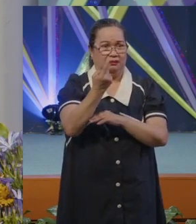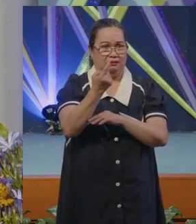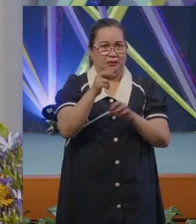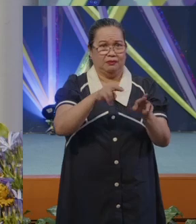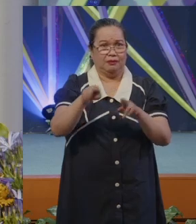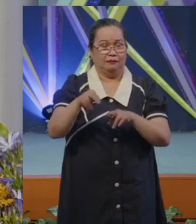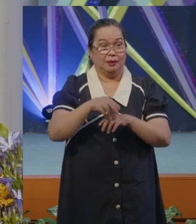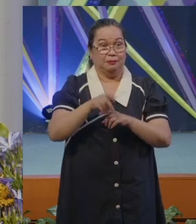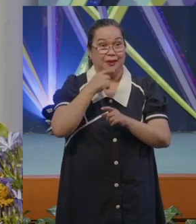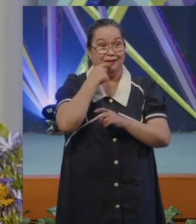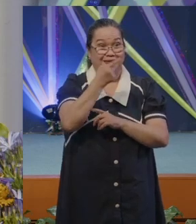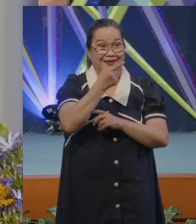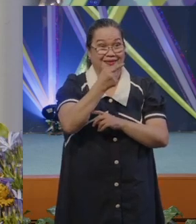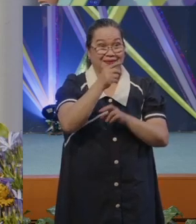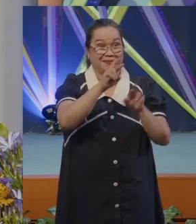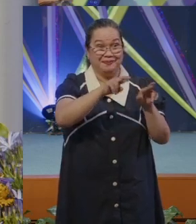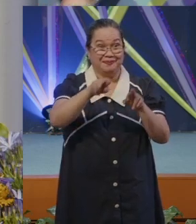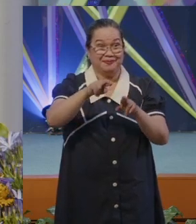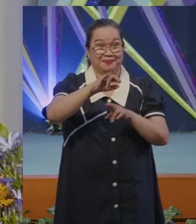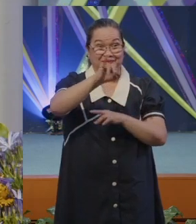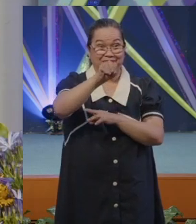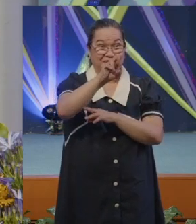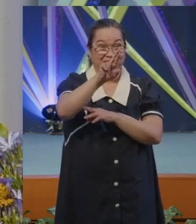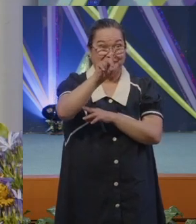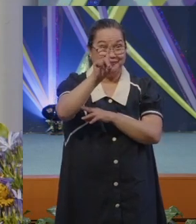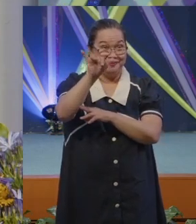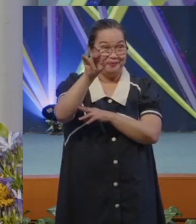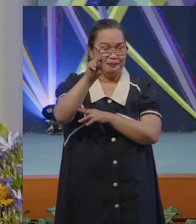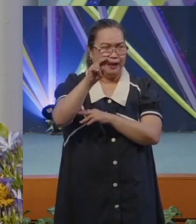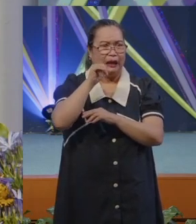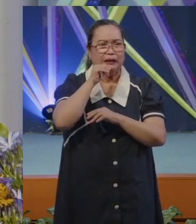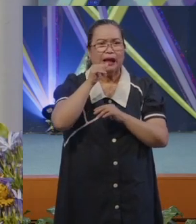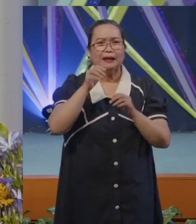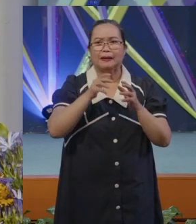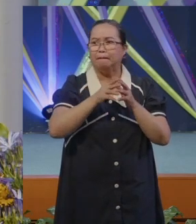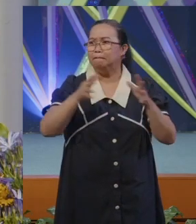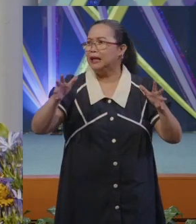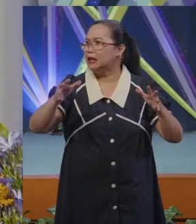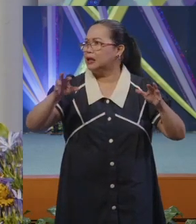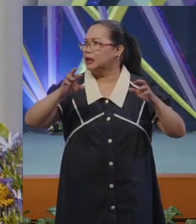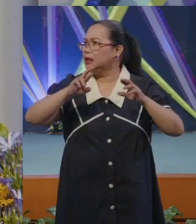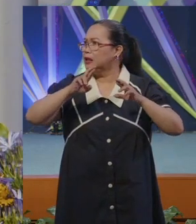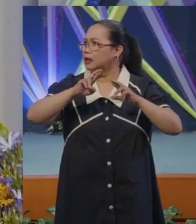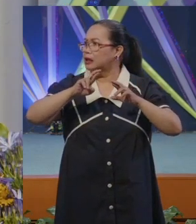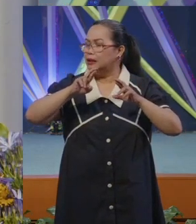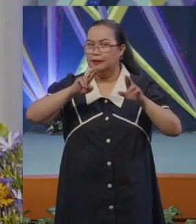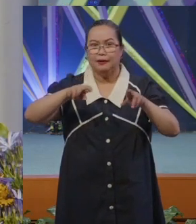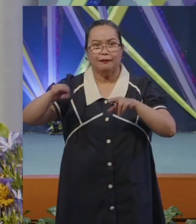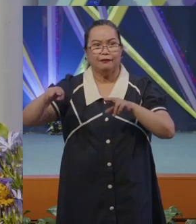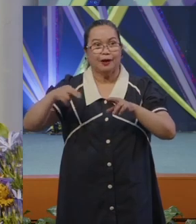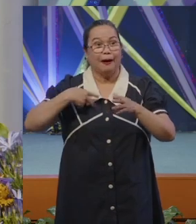Pag nakita niyo po yung River Jordan, parang hindi ganun kalakihan. Yung portion po ng Jordan na aming nakita,